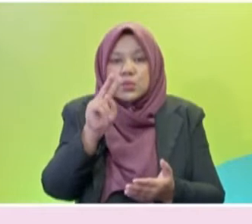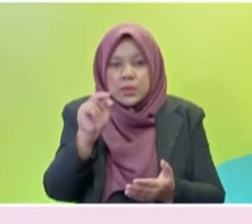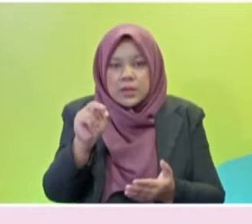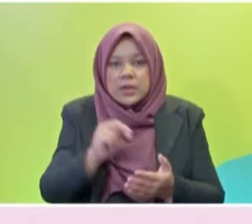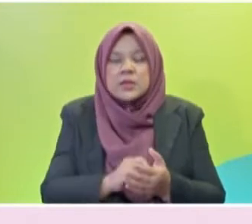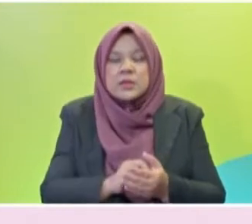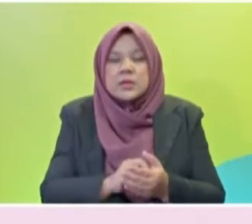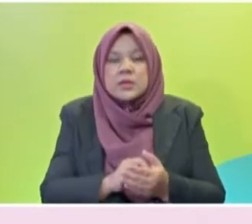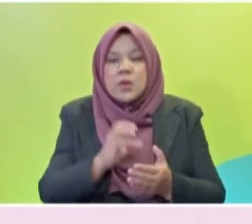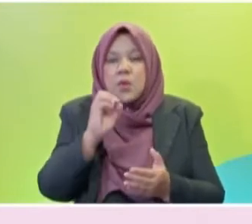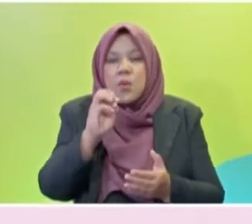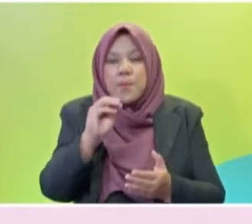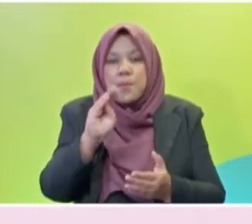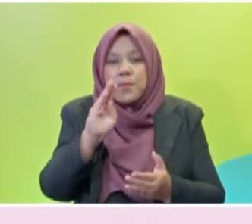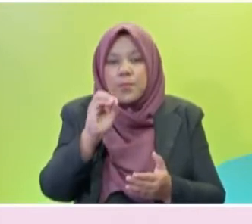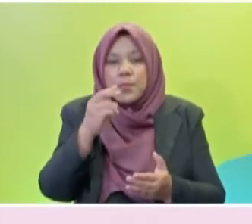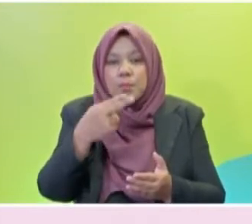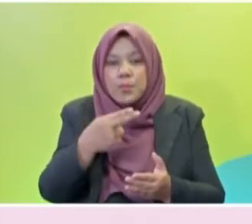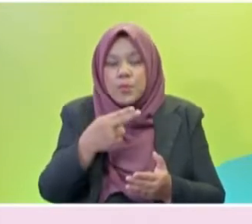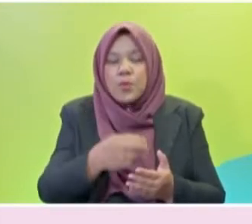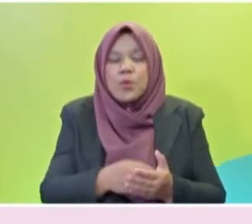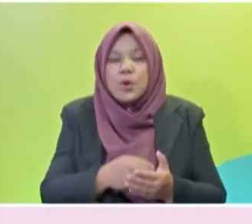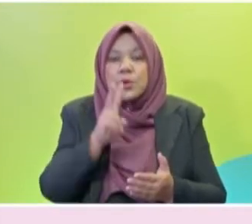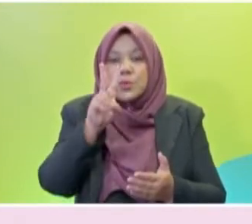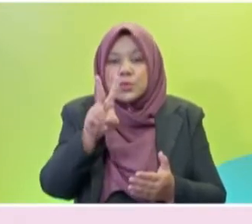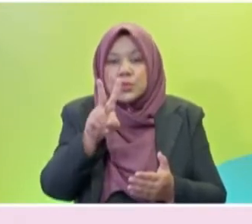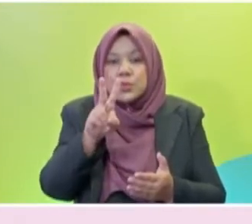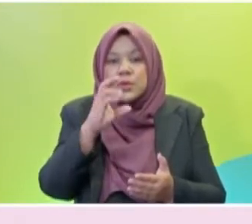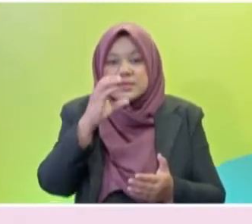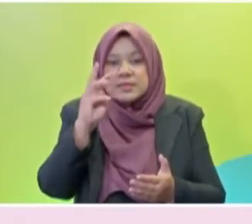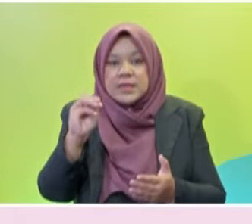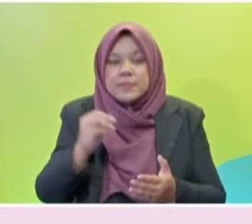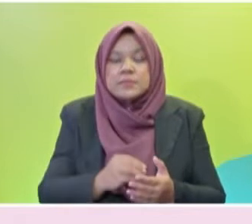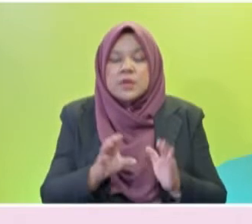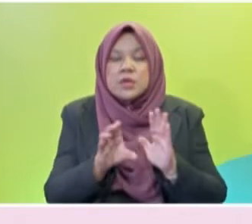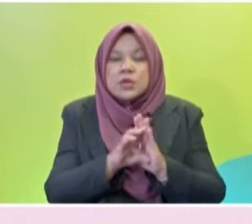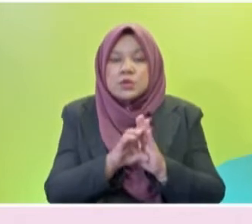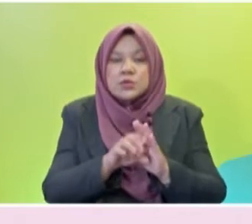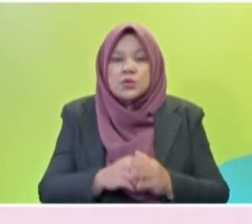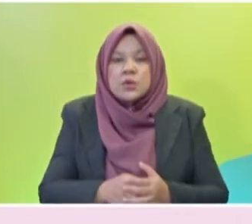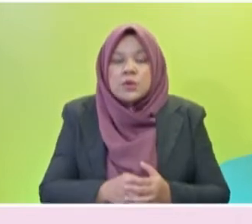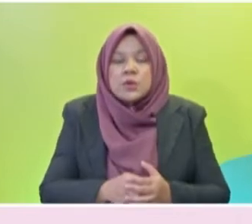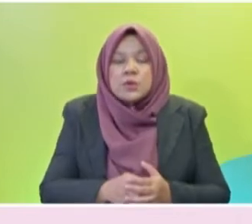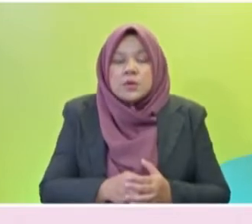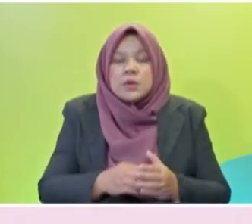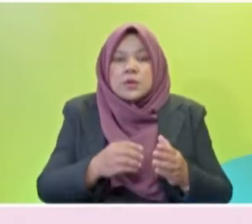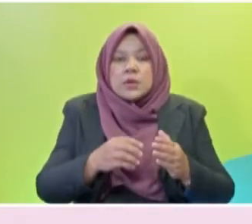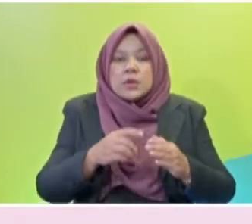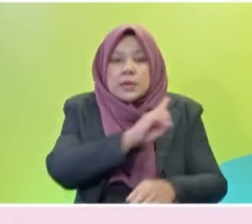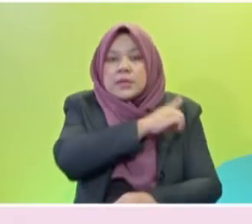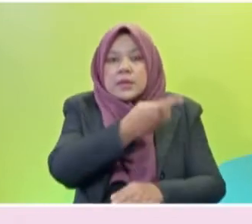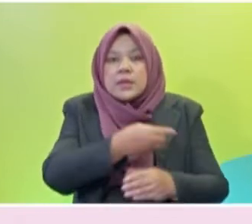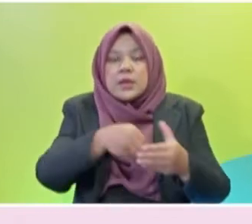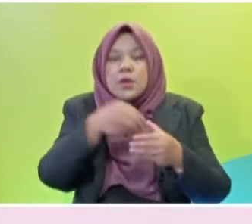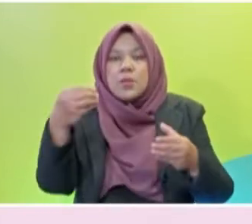umbuh kecilnya lebih kurang dalam 2 cm. Kita anggapkan saja ini sebagai contoh. Okey, dan daya outputnya pula kita tak